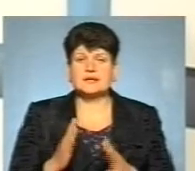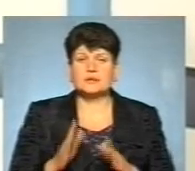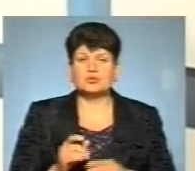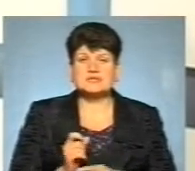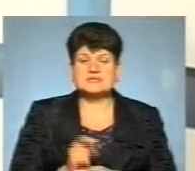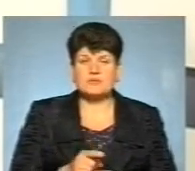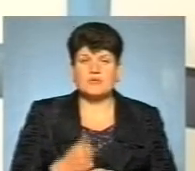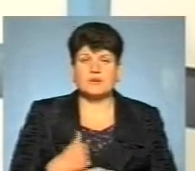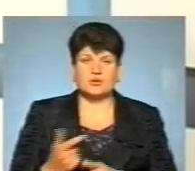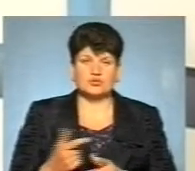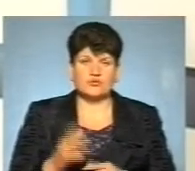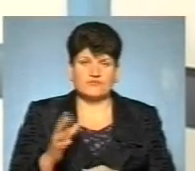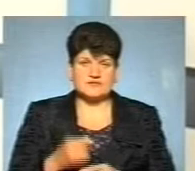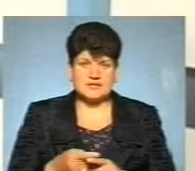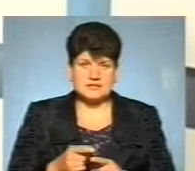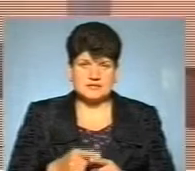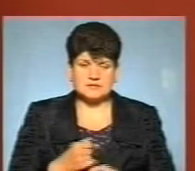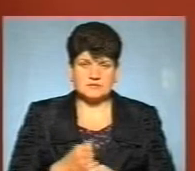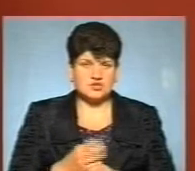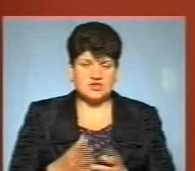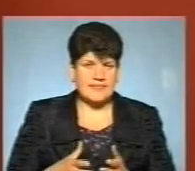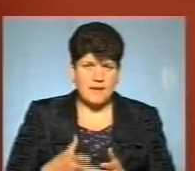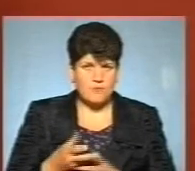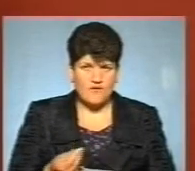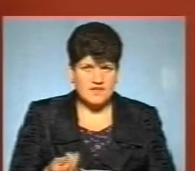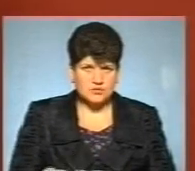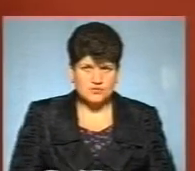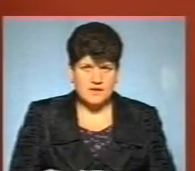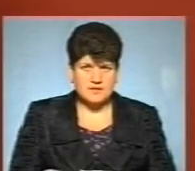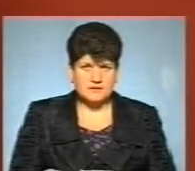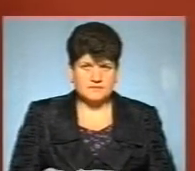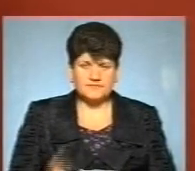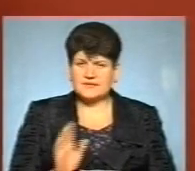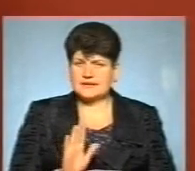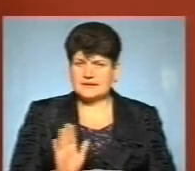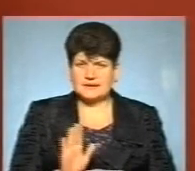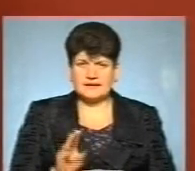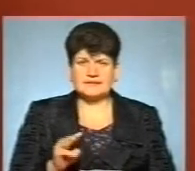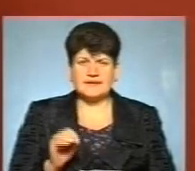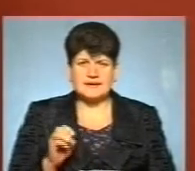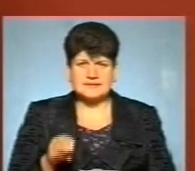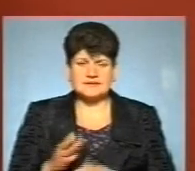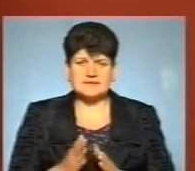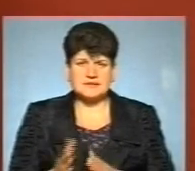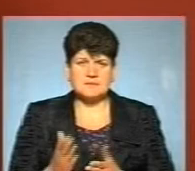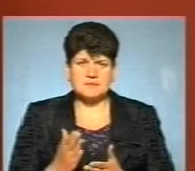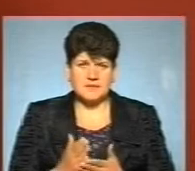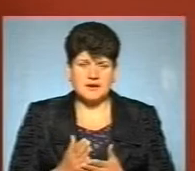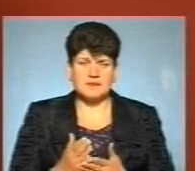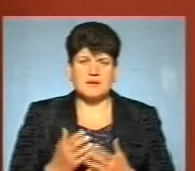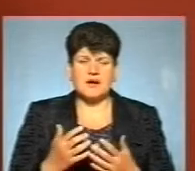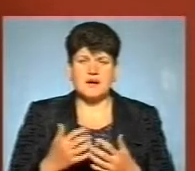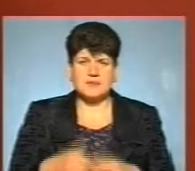замовлень, ми готові все це. Тобто ще не профінансували, чи в чому питання? Ні, те системи ми маємо, апарати ми маємо,